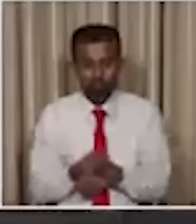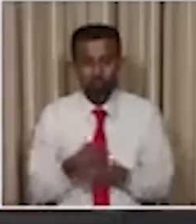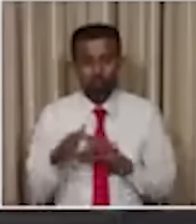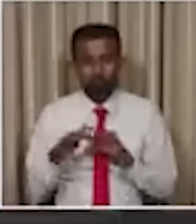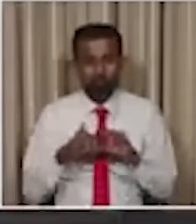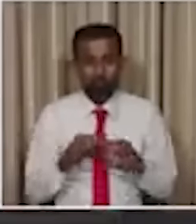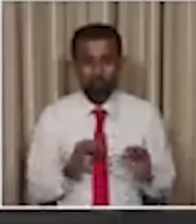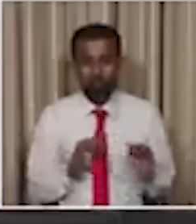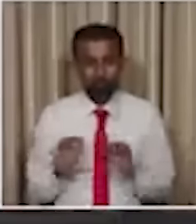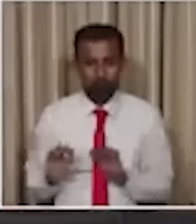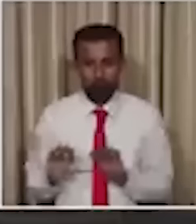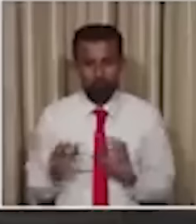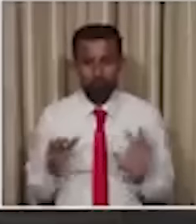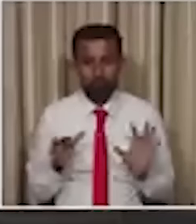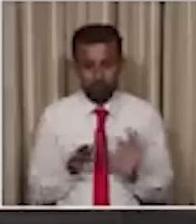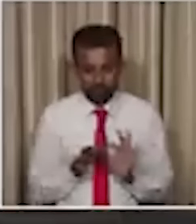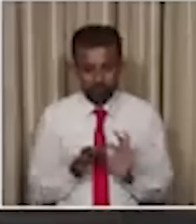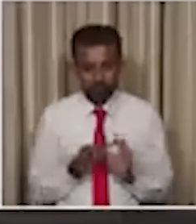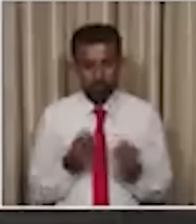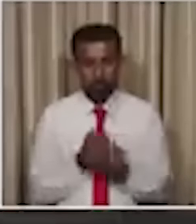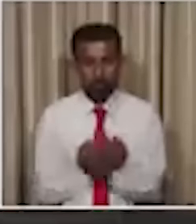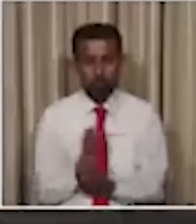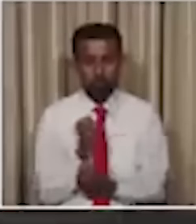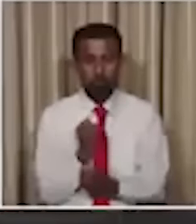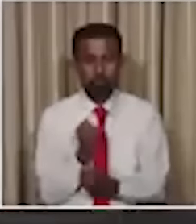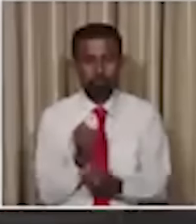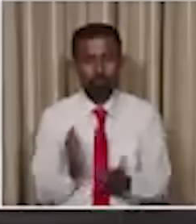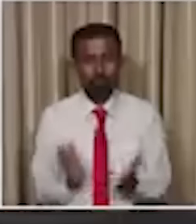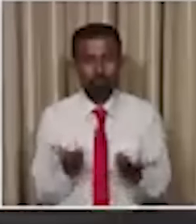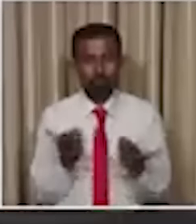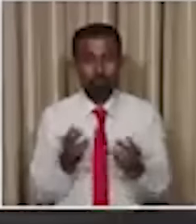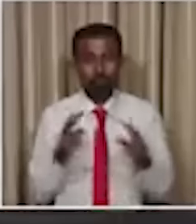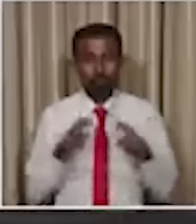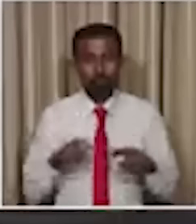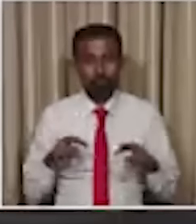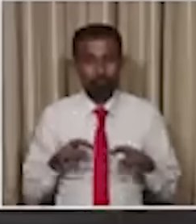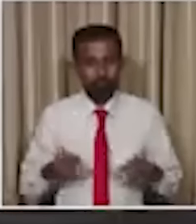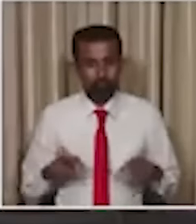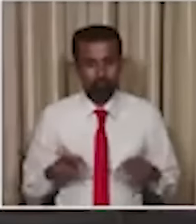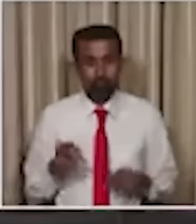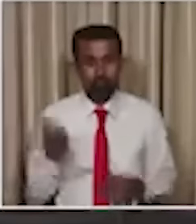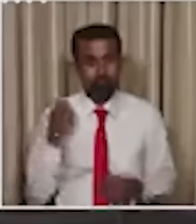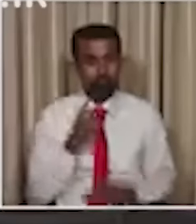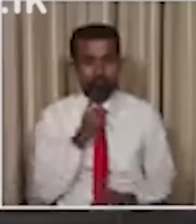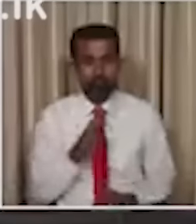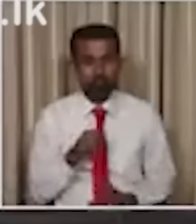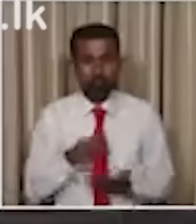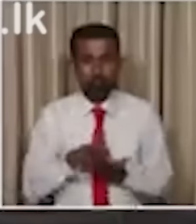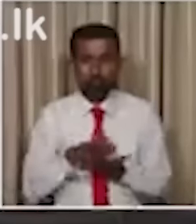වීමෙන් අනතුරු එයට අනුයුක්ත පොලිස් නිලධාරීන් විසින් සිදු කරන ලද විමර්ශනයේදී ඉහත කරුණු තහවුරු වී ඇති අතර මෙම ලොරි